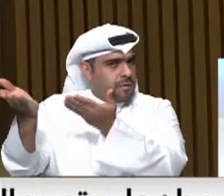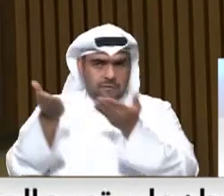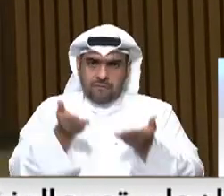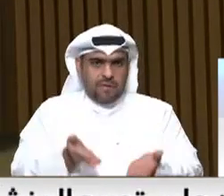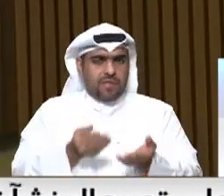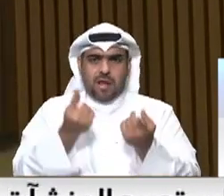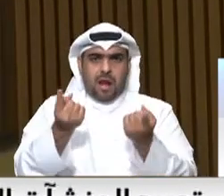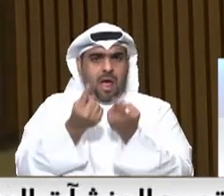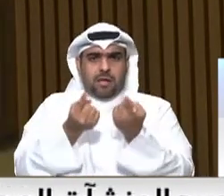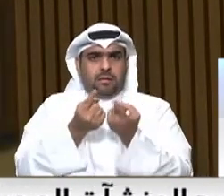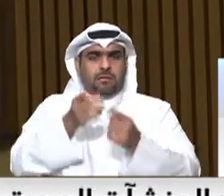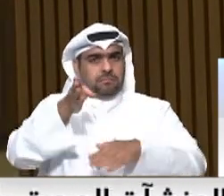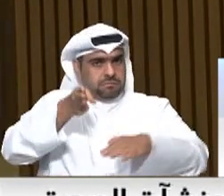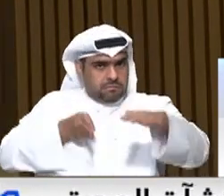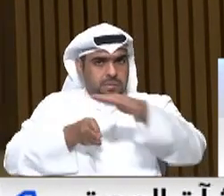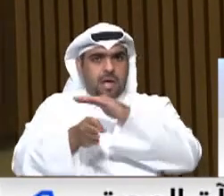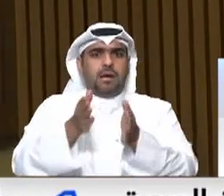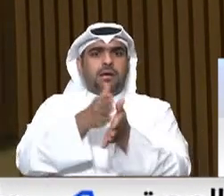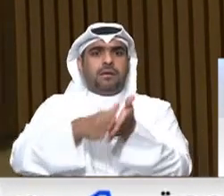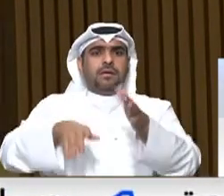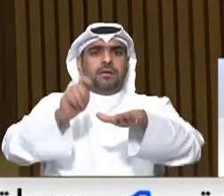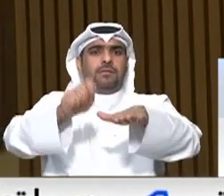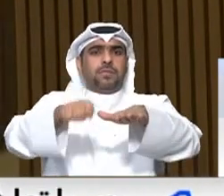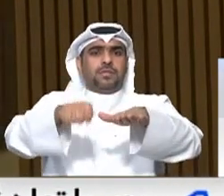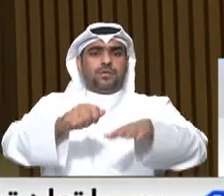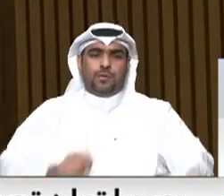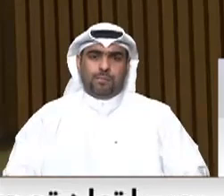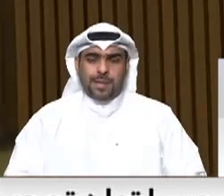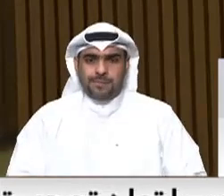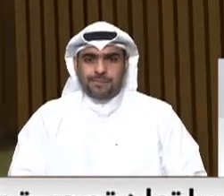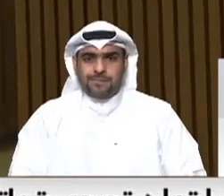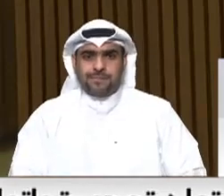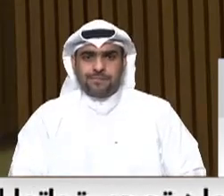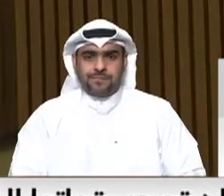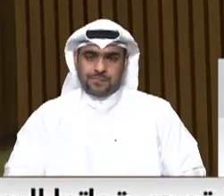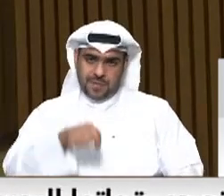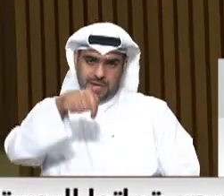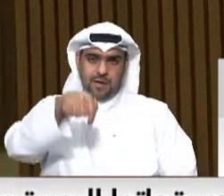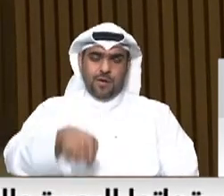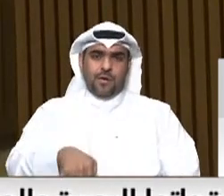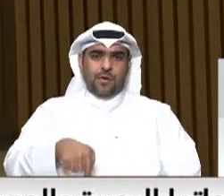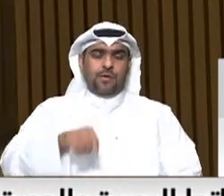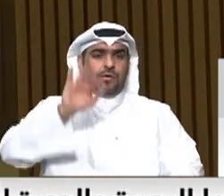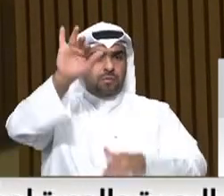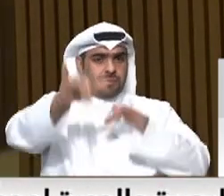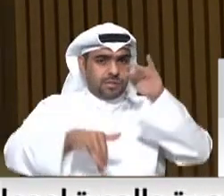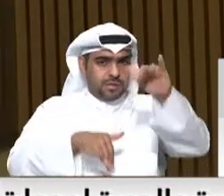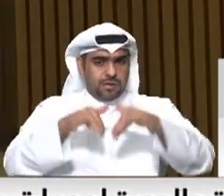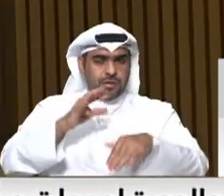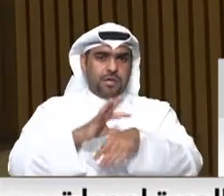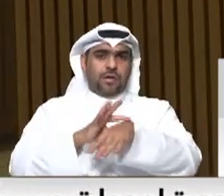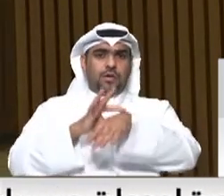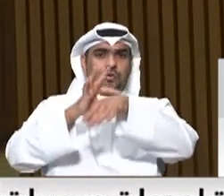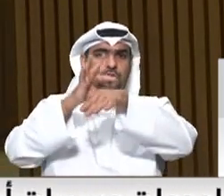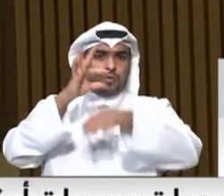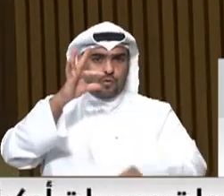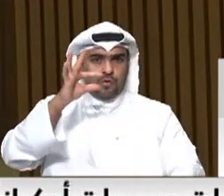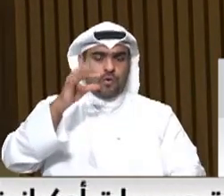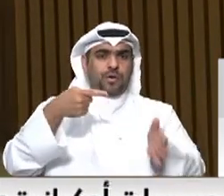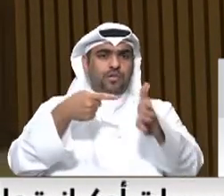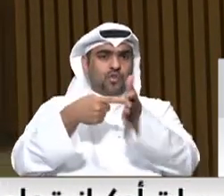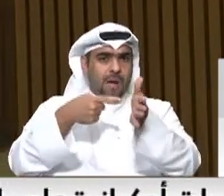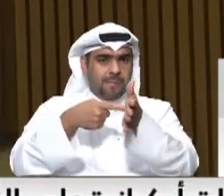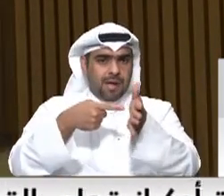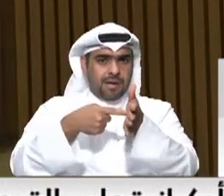تدعو الى عقد مثل هذه الحلقه النقاشيه اللي شارك فيها اليوم اكاديميين تربويين من وزاره